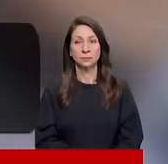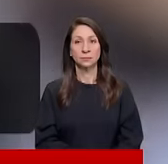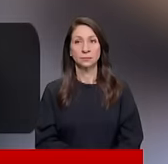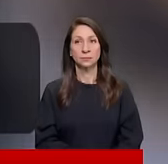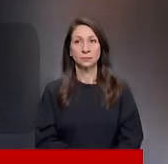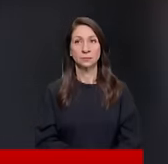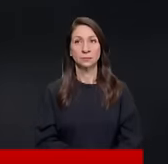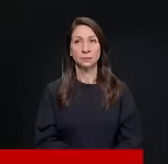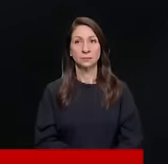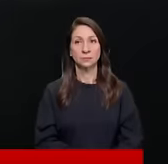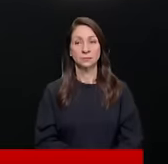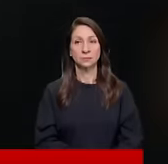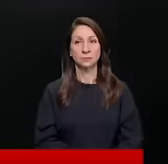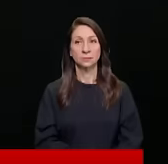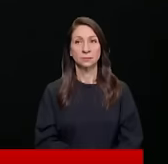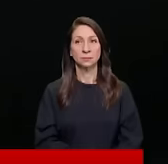Bey.